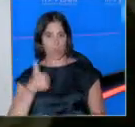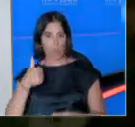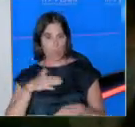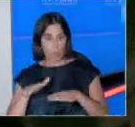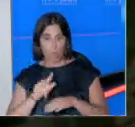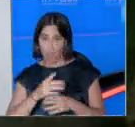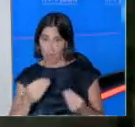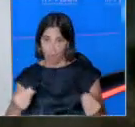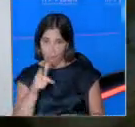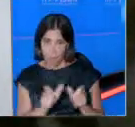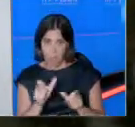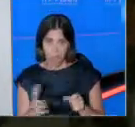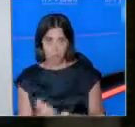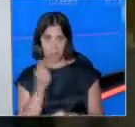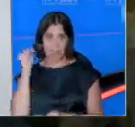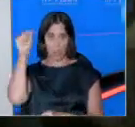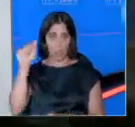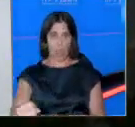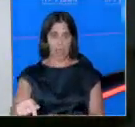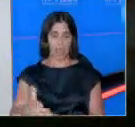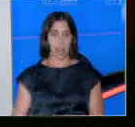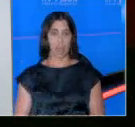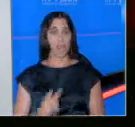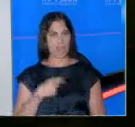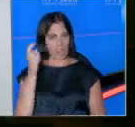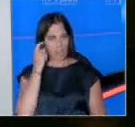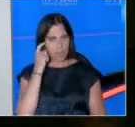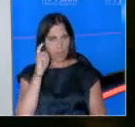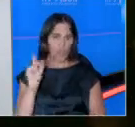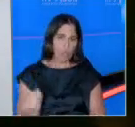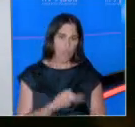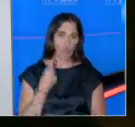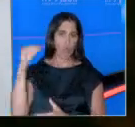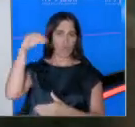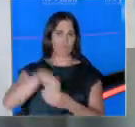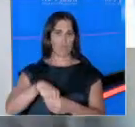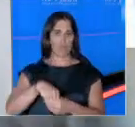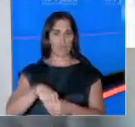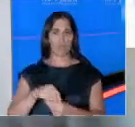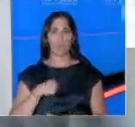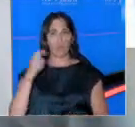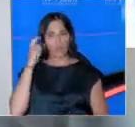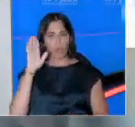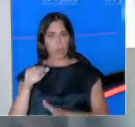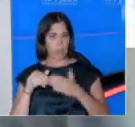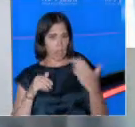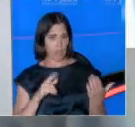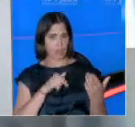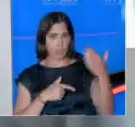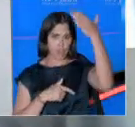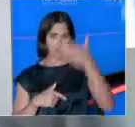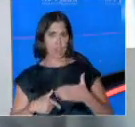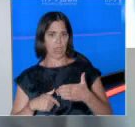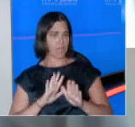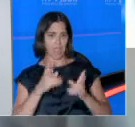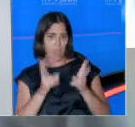לא הרבה אנשים הצליחו להגיע למעמד הזה, ואני חושב שכל כולו נמצא שם. אגב, בסופו של דבר גם בצד השני יש לו קיר, אין